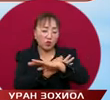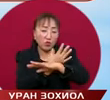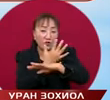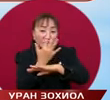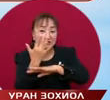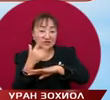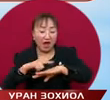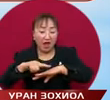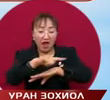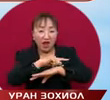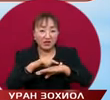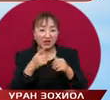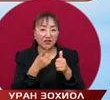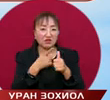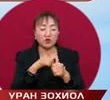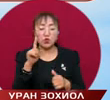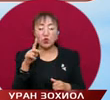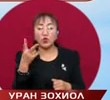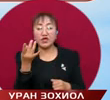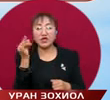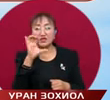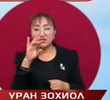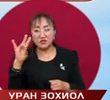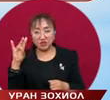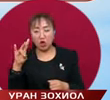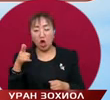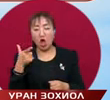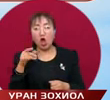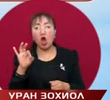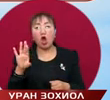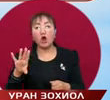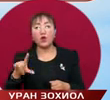бяцхан хөндгийг хүүсийн говь их. За тэр оваа